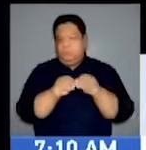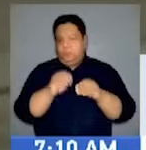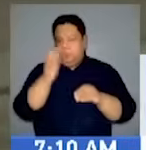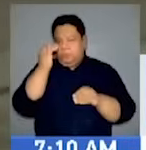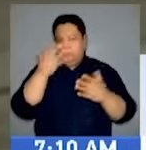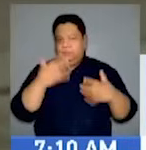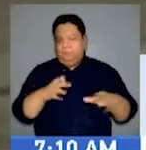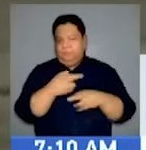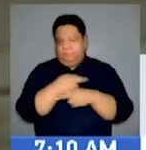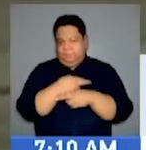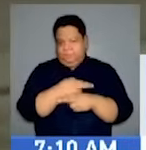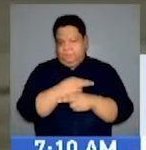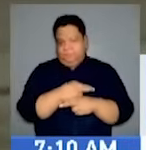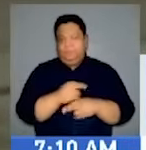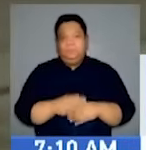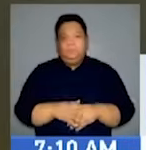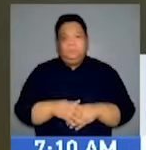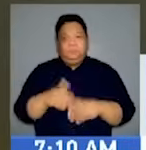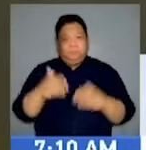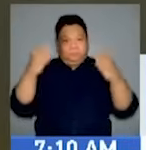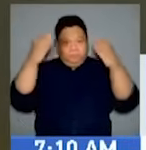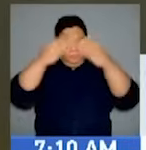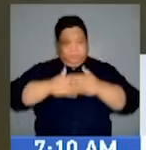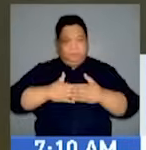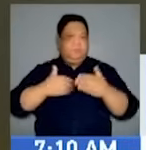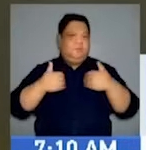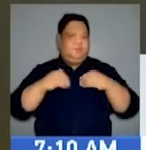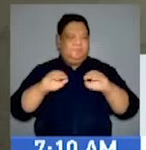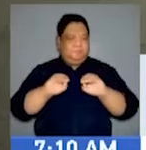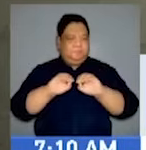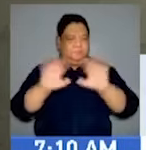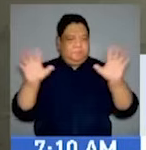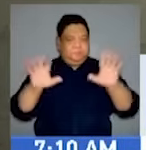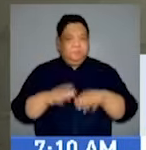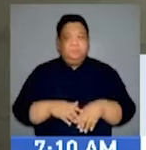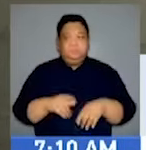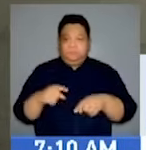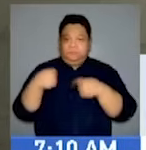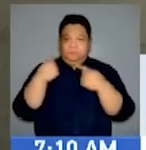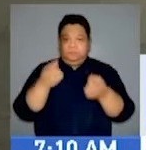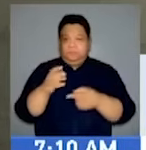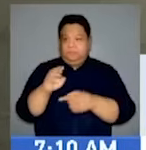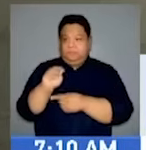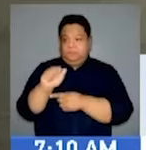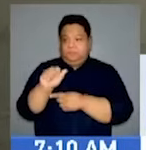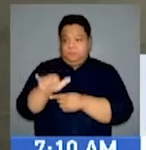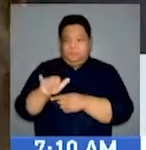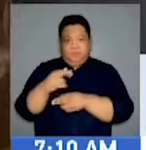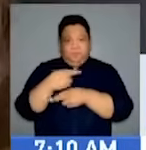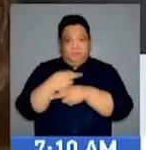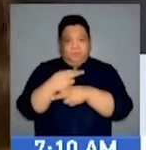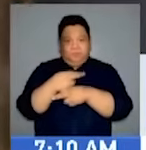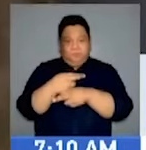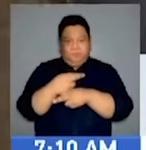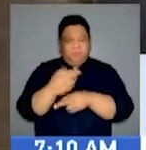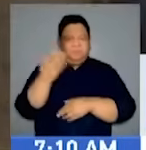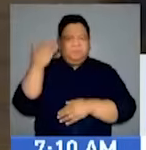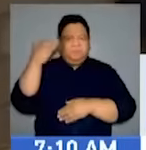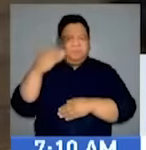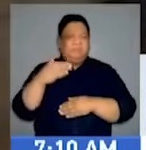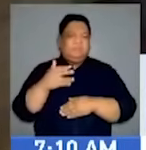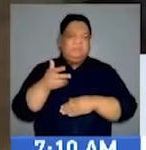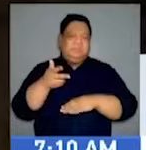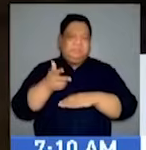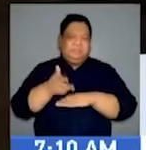gabi. Matatanda ang sinimulang kumpunihin ng Lagos Nilad noong Mayo. Dati, matagtag nga raw ang biyahe tuwing daraan dito ang sinasakyan